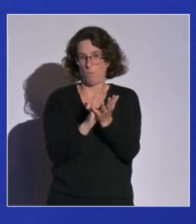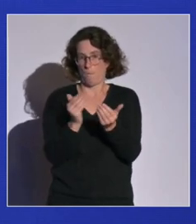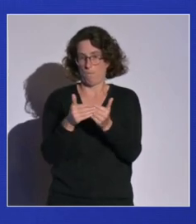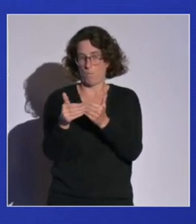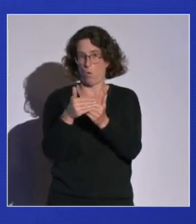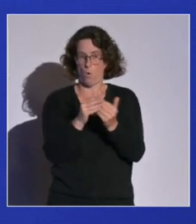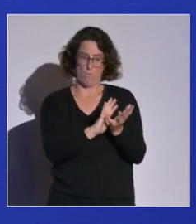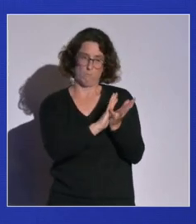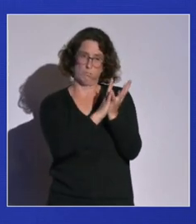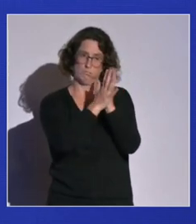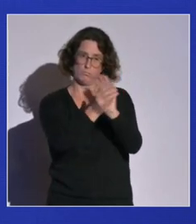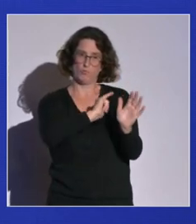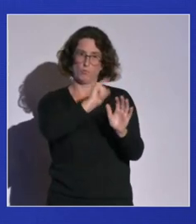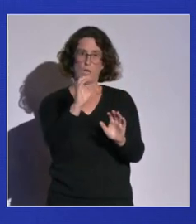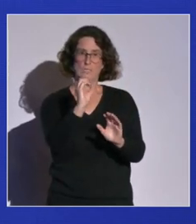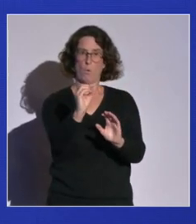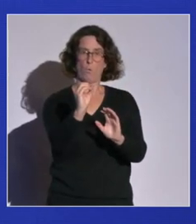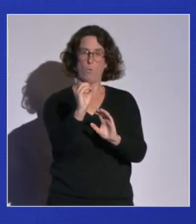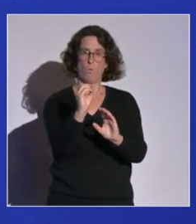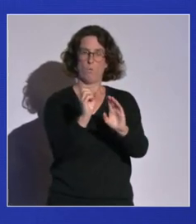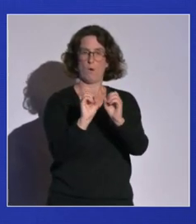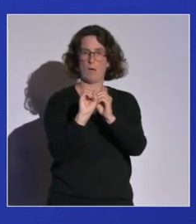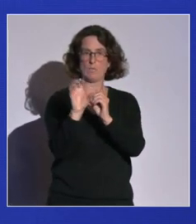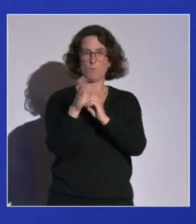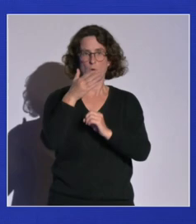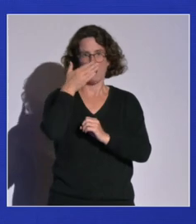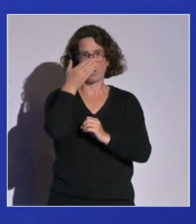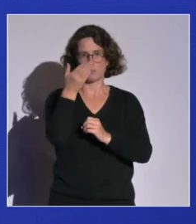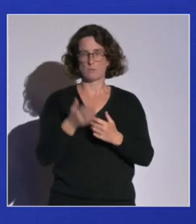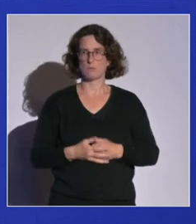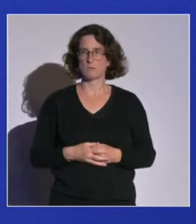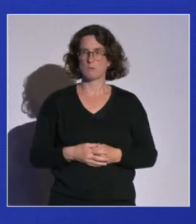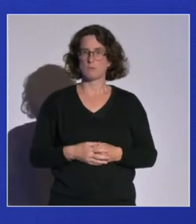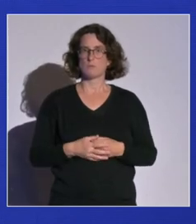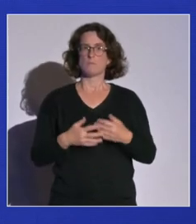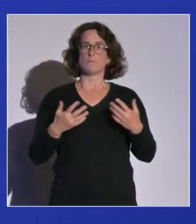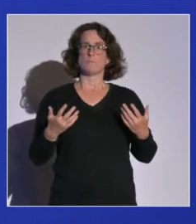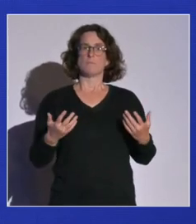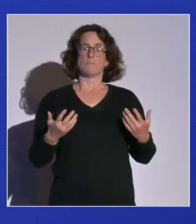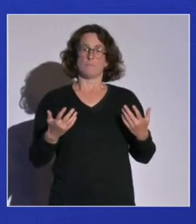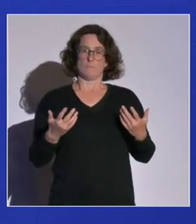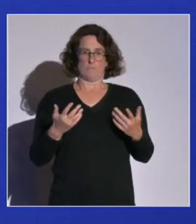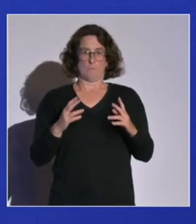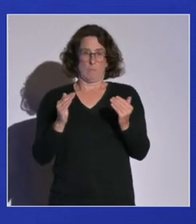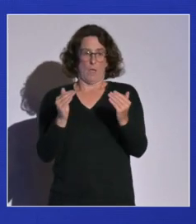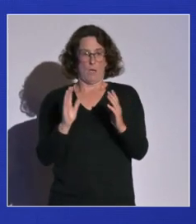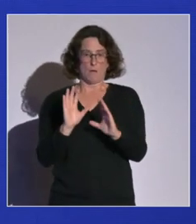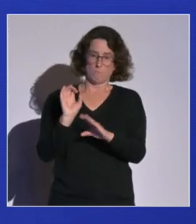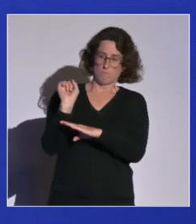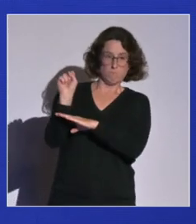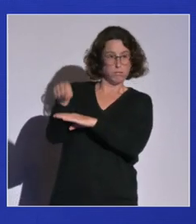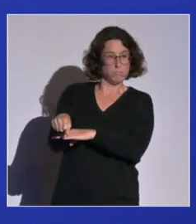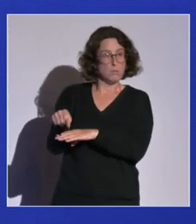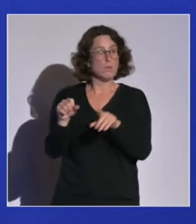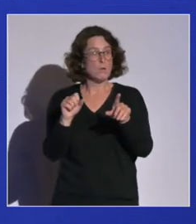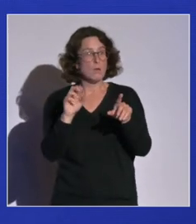émission. Combat très difficile, dont j'espère qu'il est gagné. Et Thierry Breton fait oui de la tête,